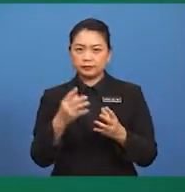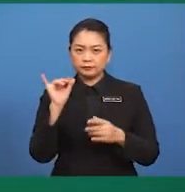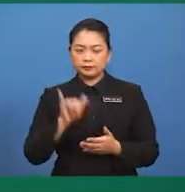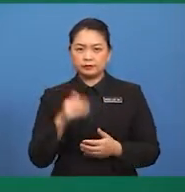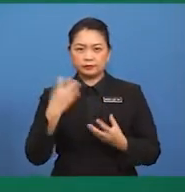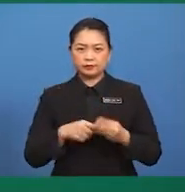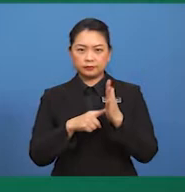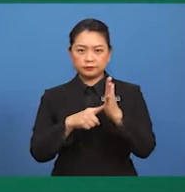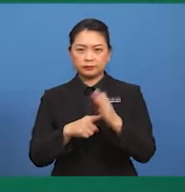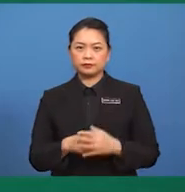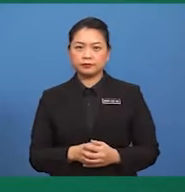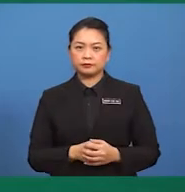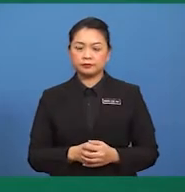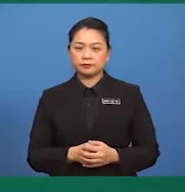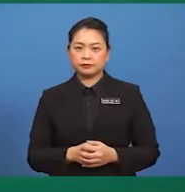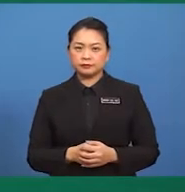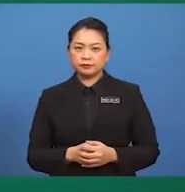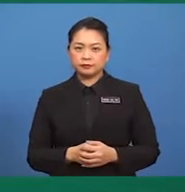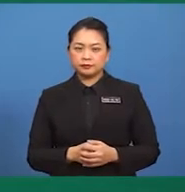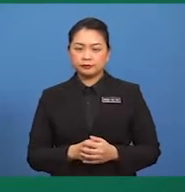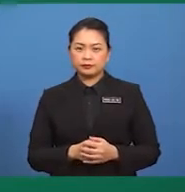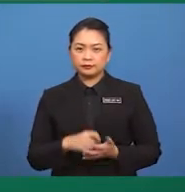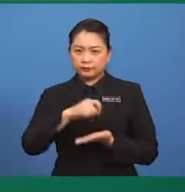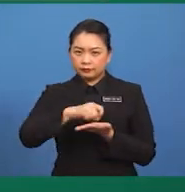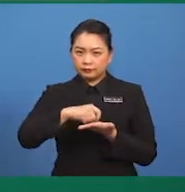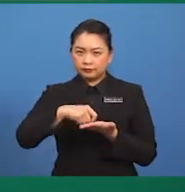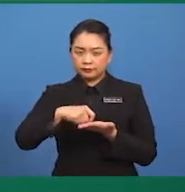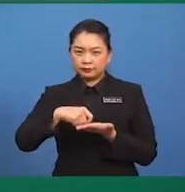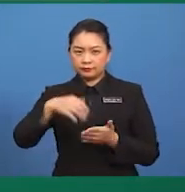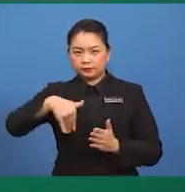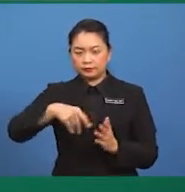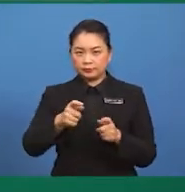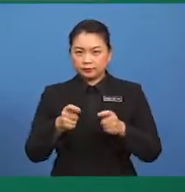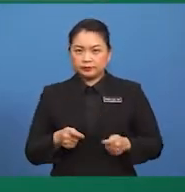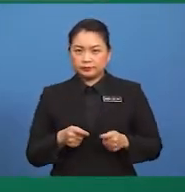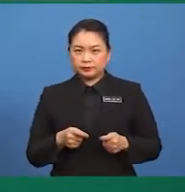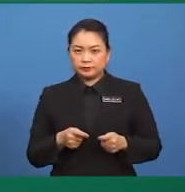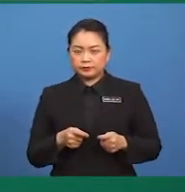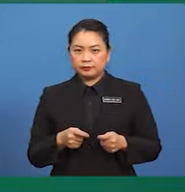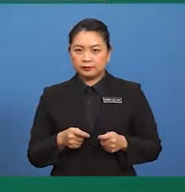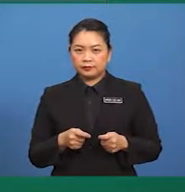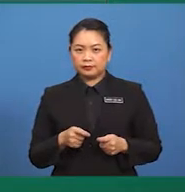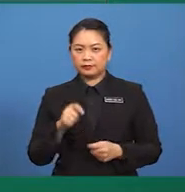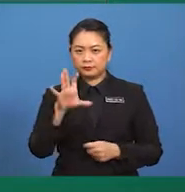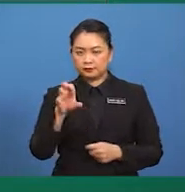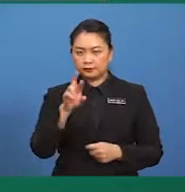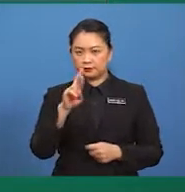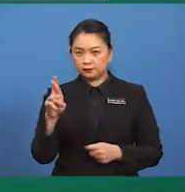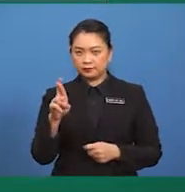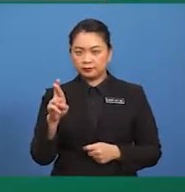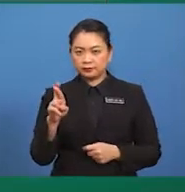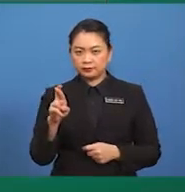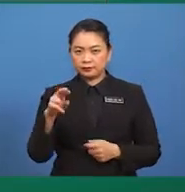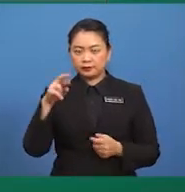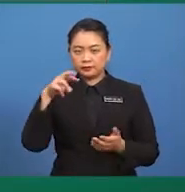Kita sediakan imbangan duga terselaras. Catatkan akaun belum terima debit RM50,000, hutang ragu